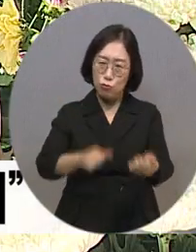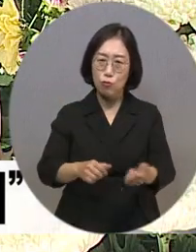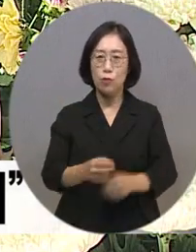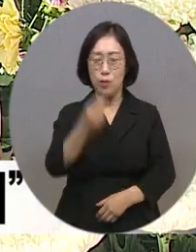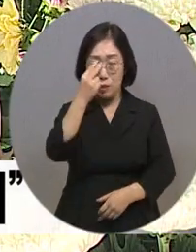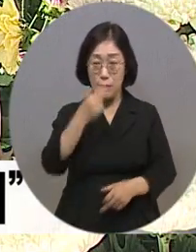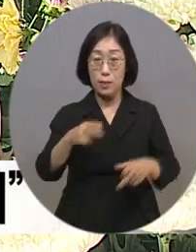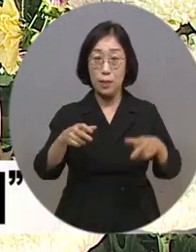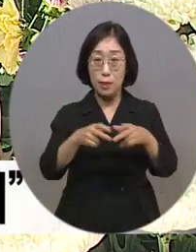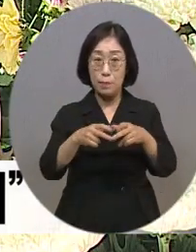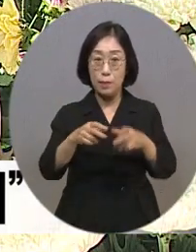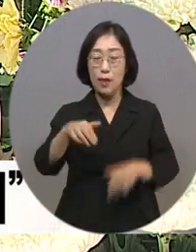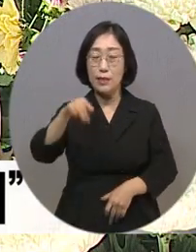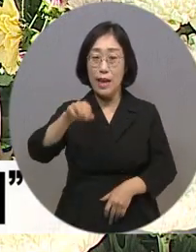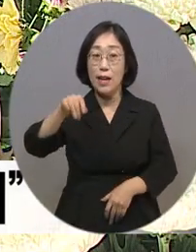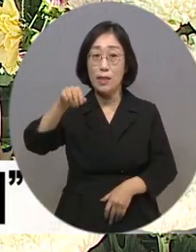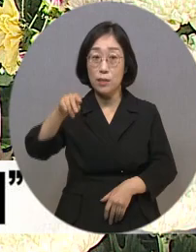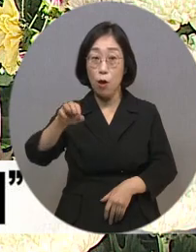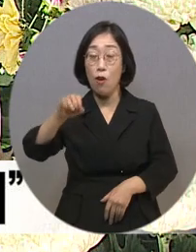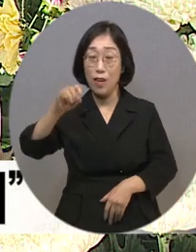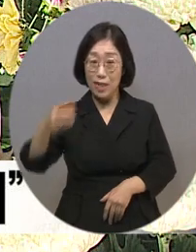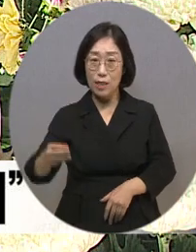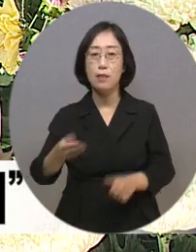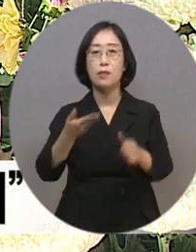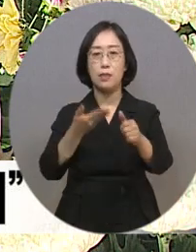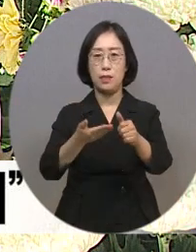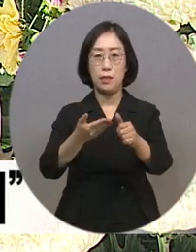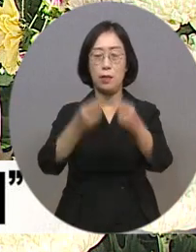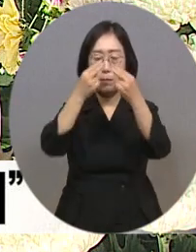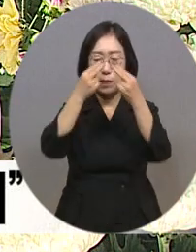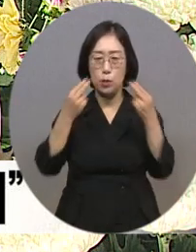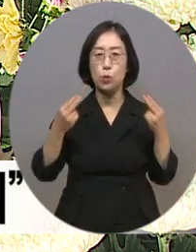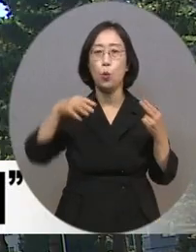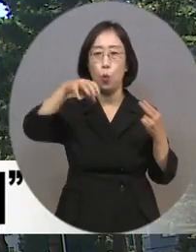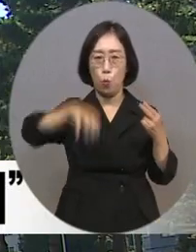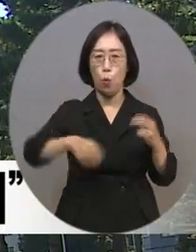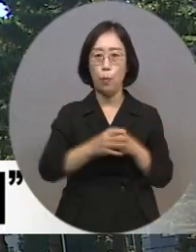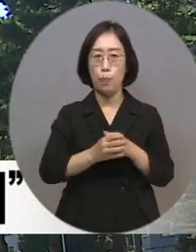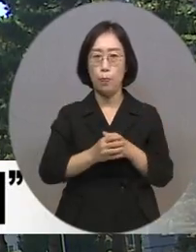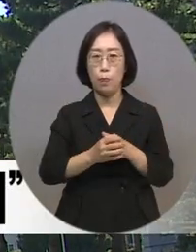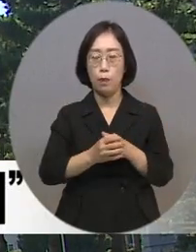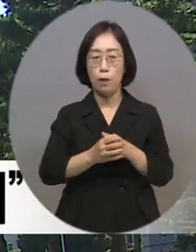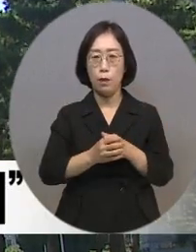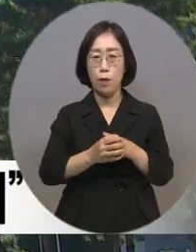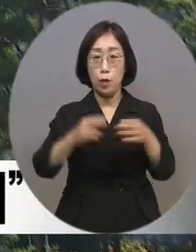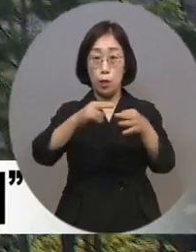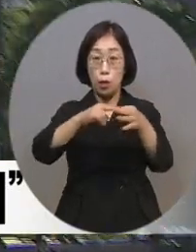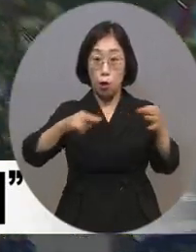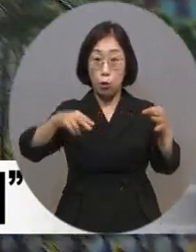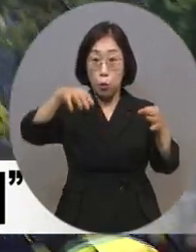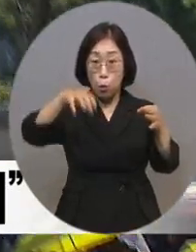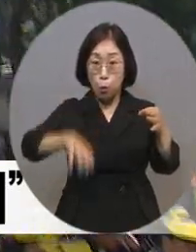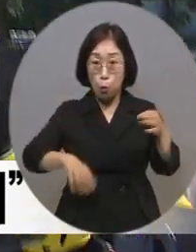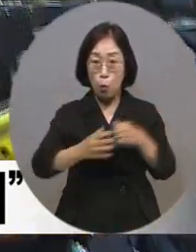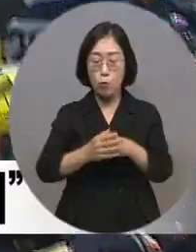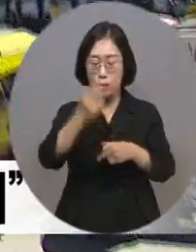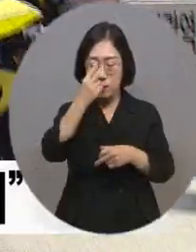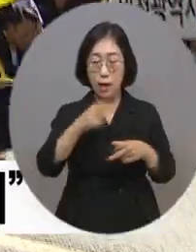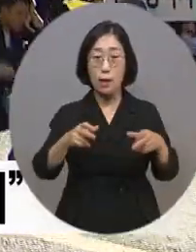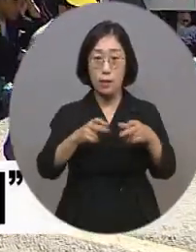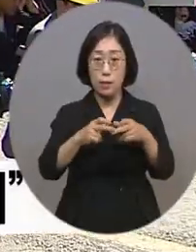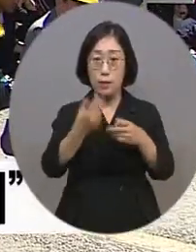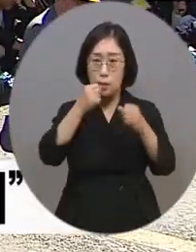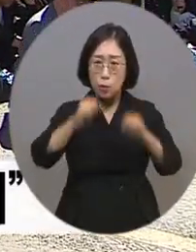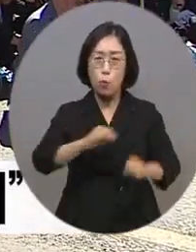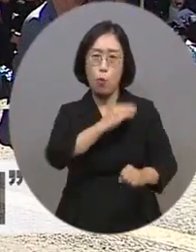시각장애인 안마사 고 장성일 씨의 빈소입니다. 지난 24일 여의도 국회 앞에서 시각장애인의